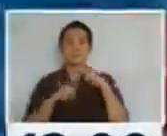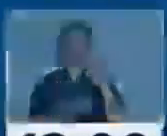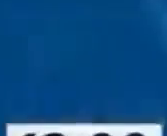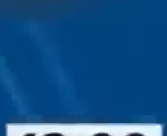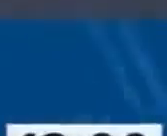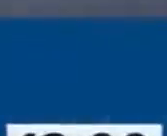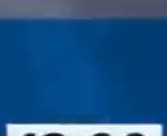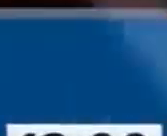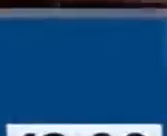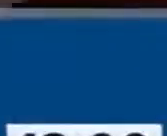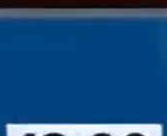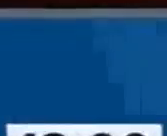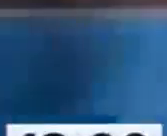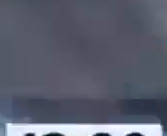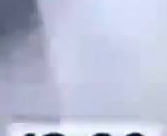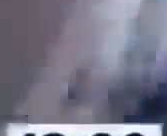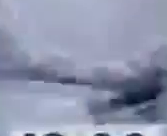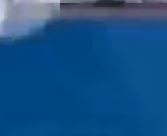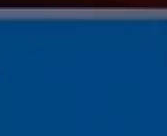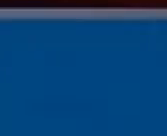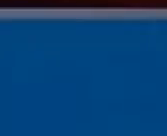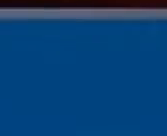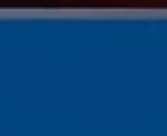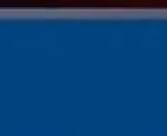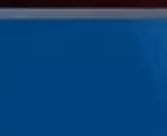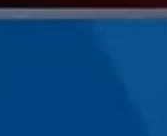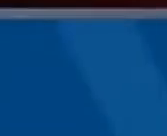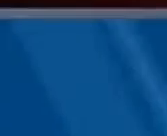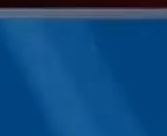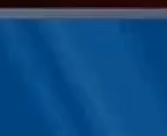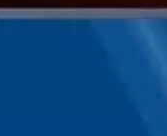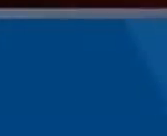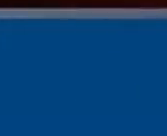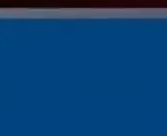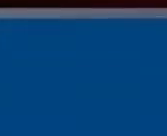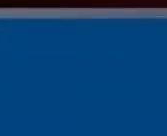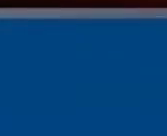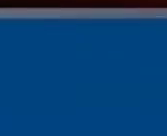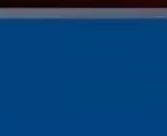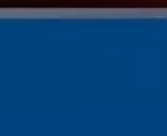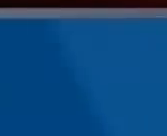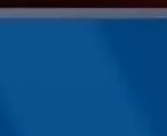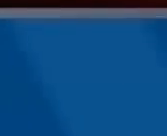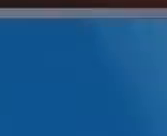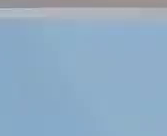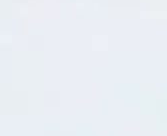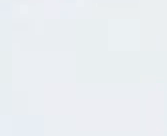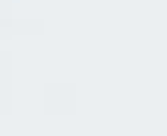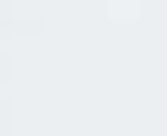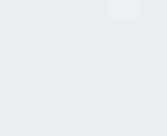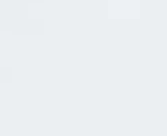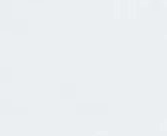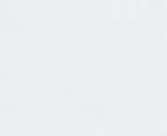Kaya natin to. Kaya natin to.